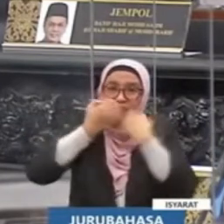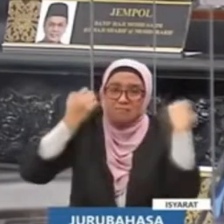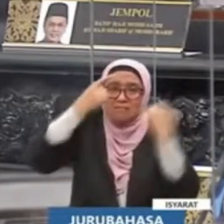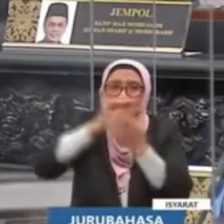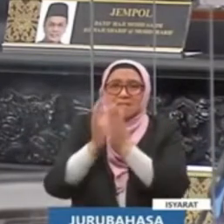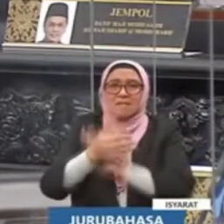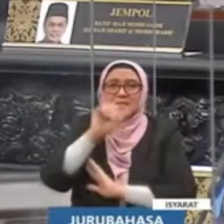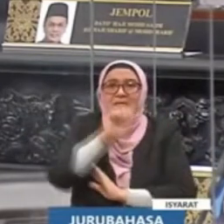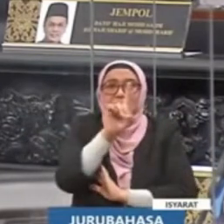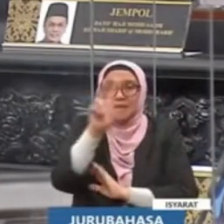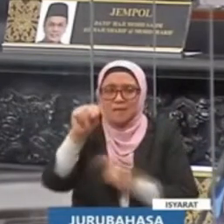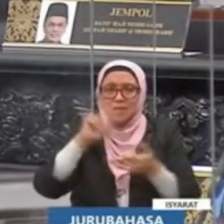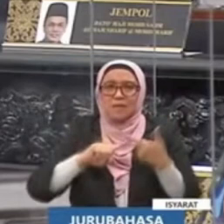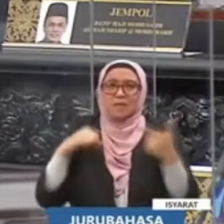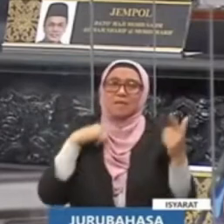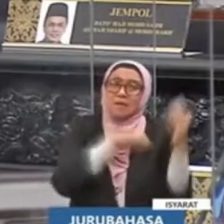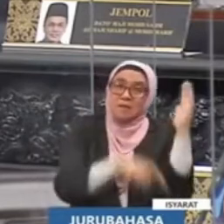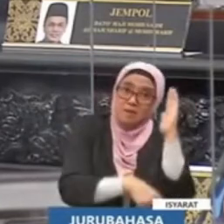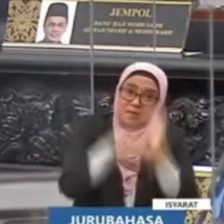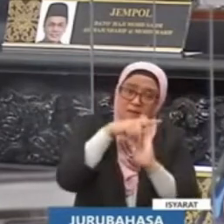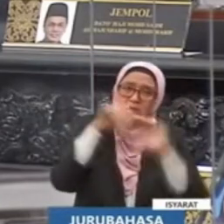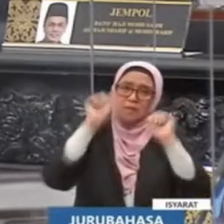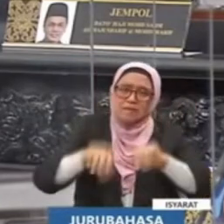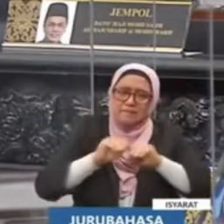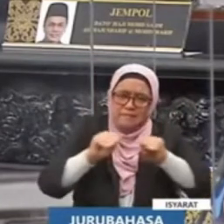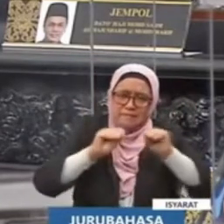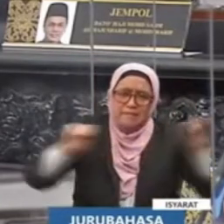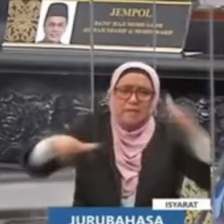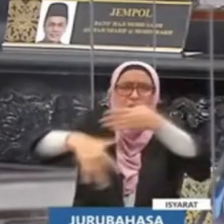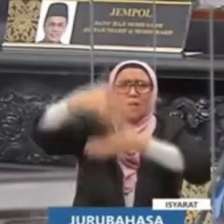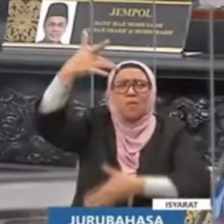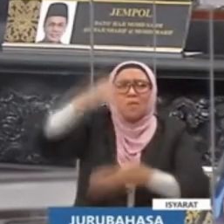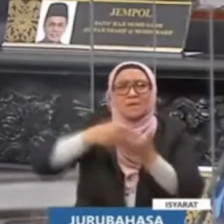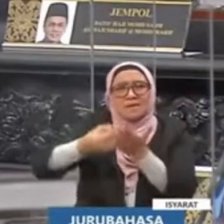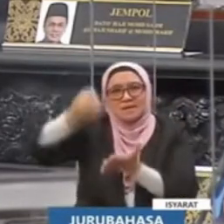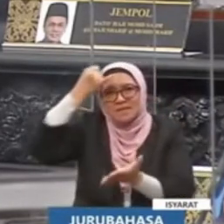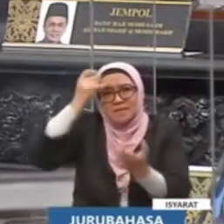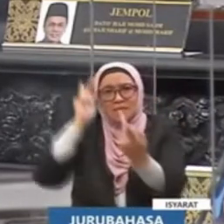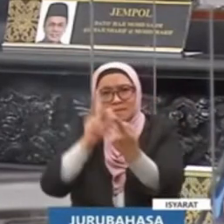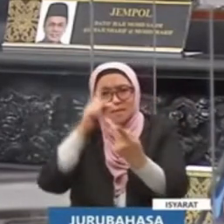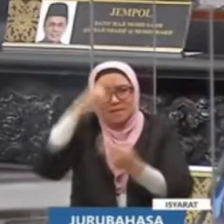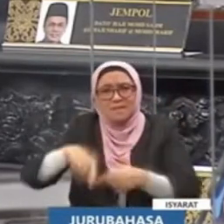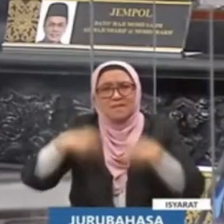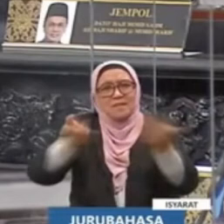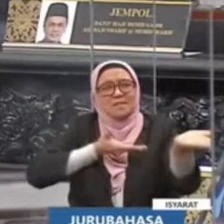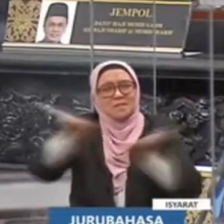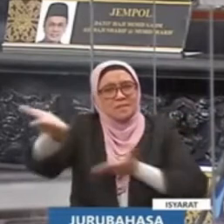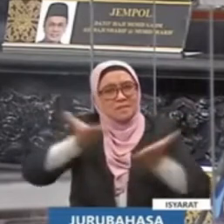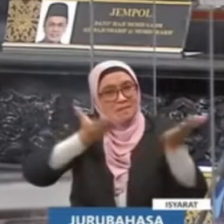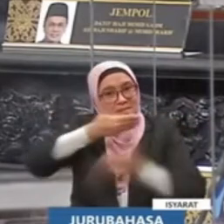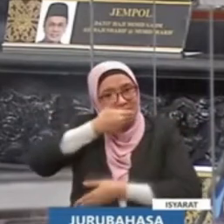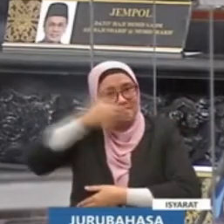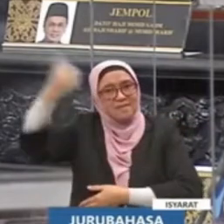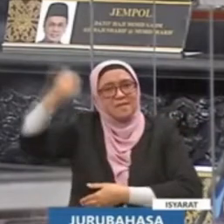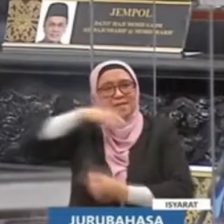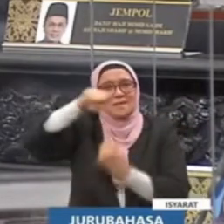Adun dapat kita berikan pendidikan awal dan ilmu yang sesuai bagi mereka dapat memberikan rematan yang terbaik Apabila